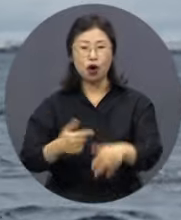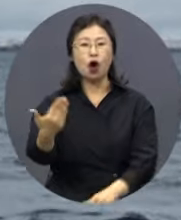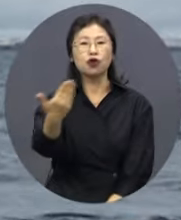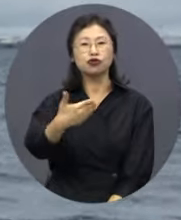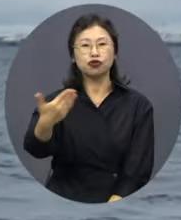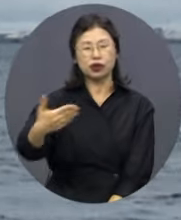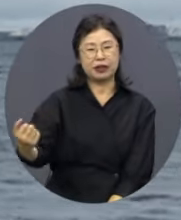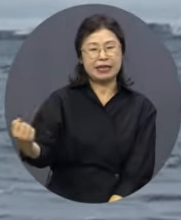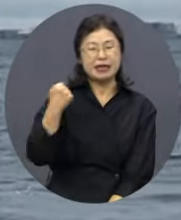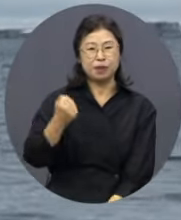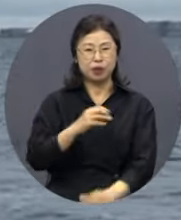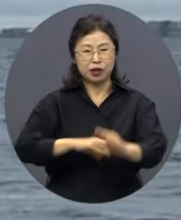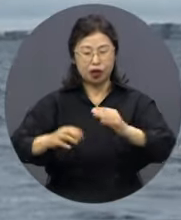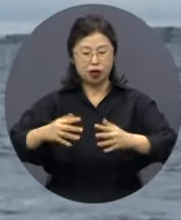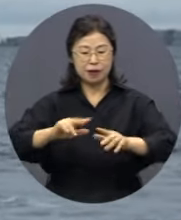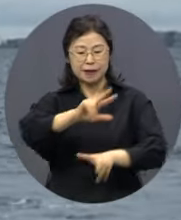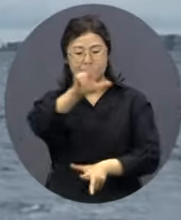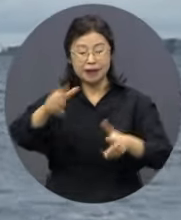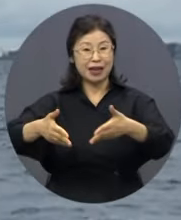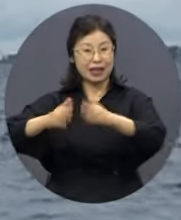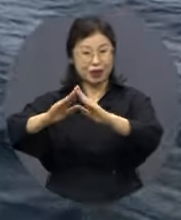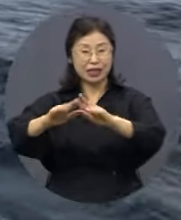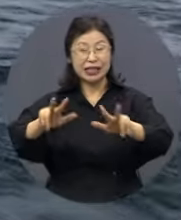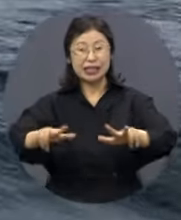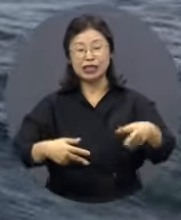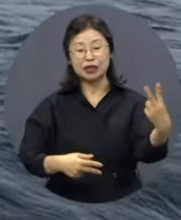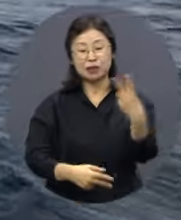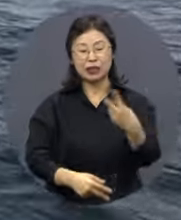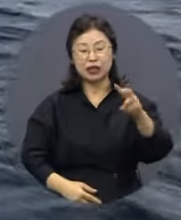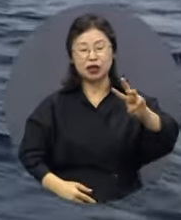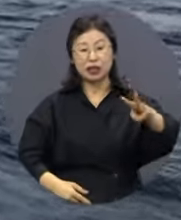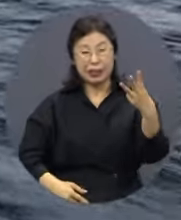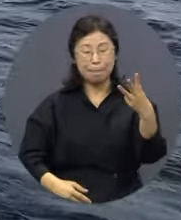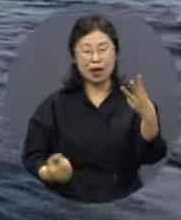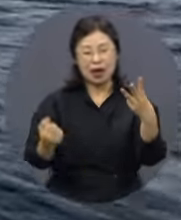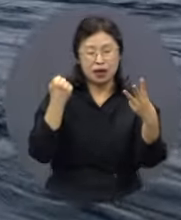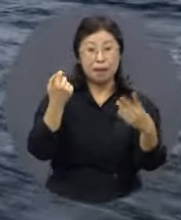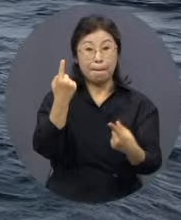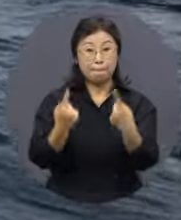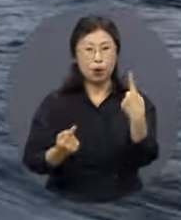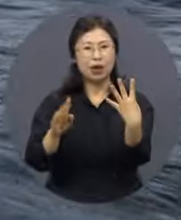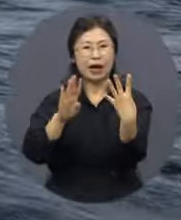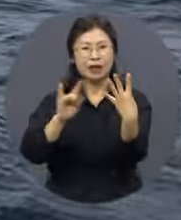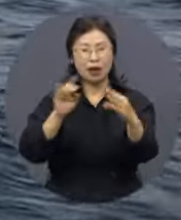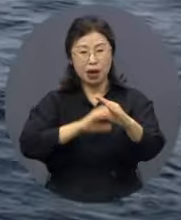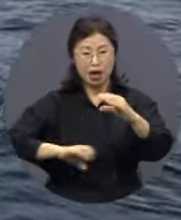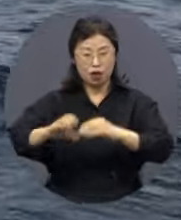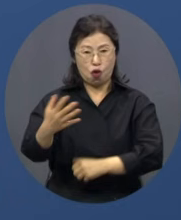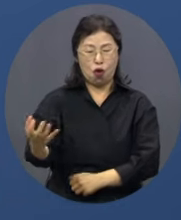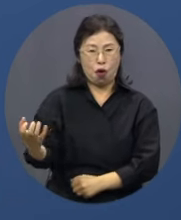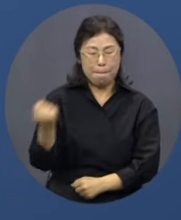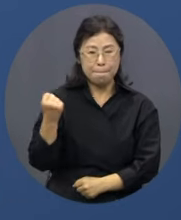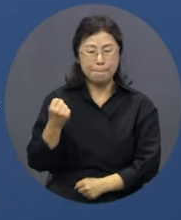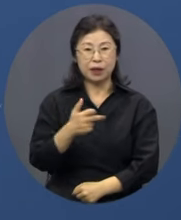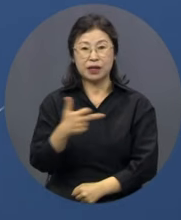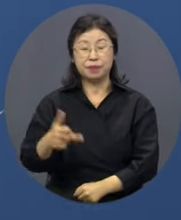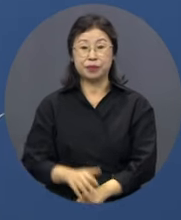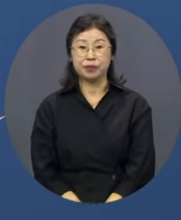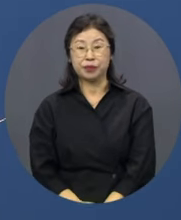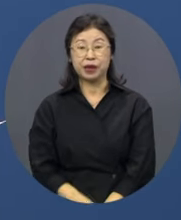MW 더 건설합니다 현재 2,300 MW 보다 네배 더 많은 규모입니다